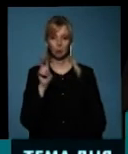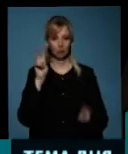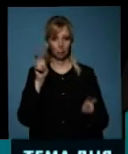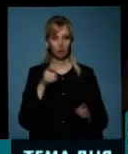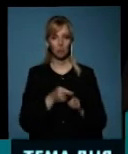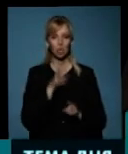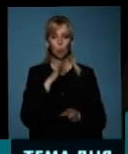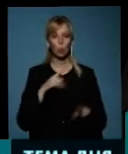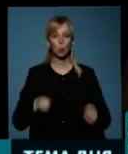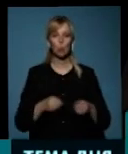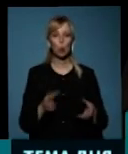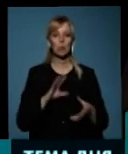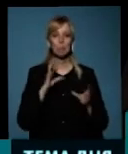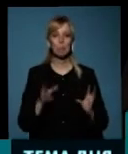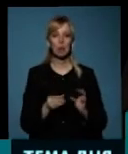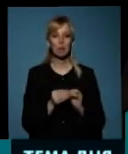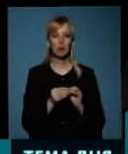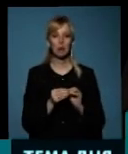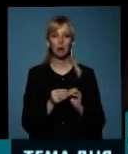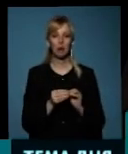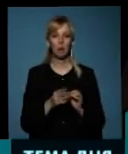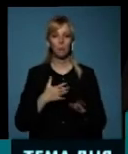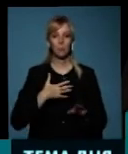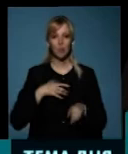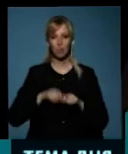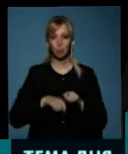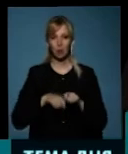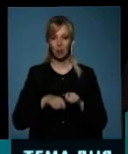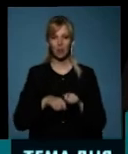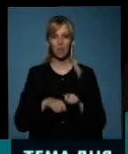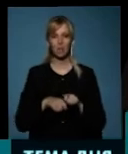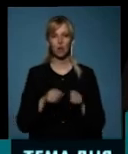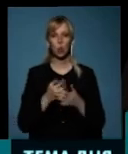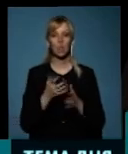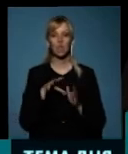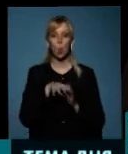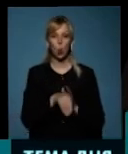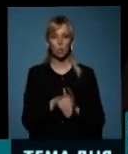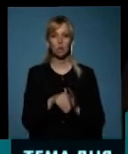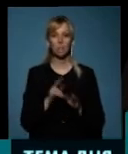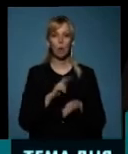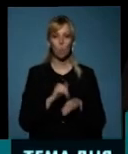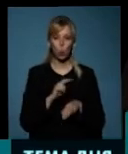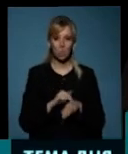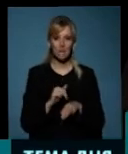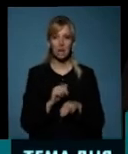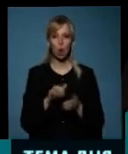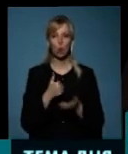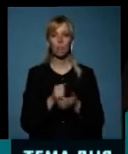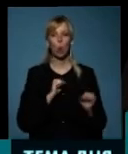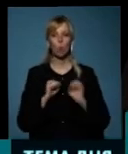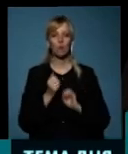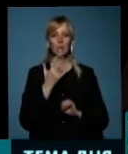були створені спільні наші рейдові перевірки, до яких входить поліція, головне